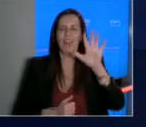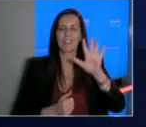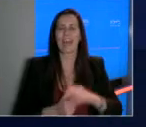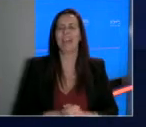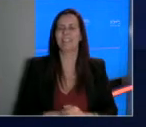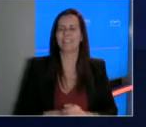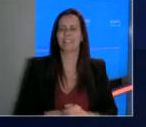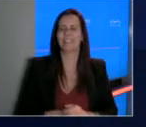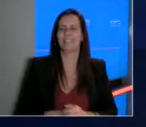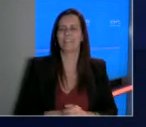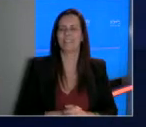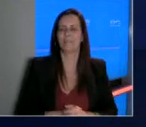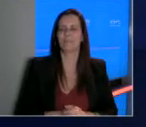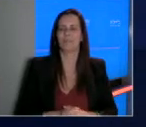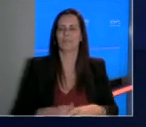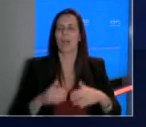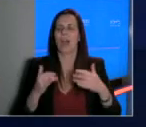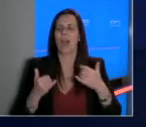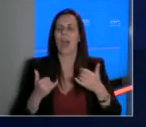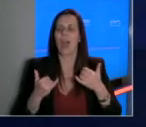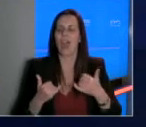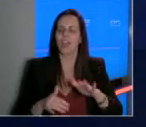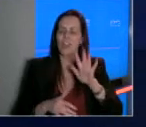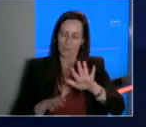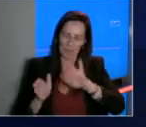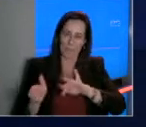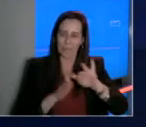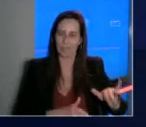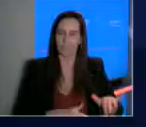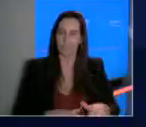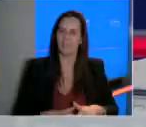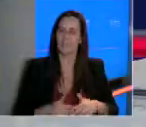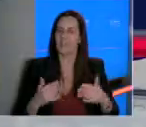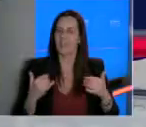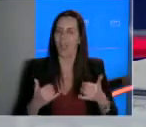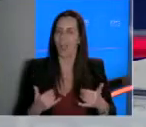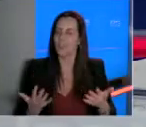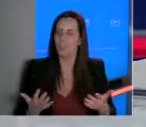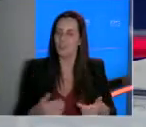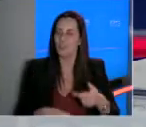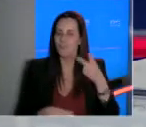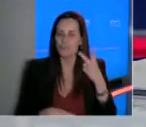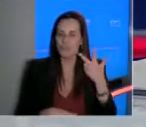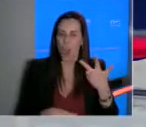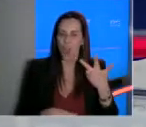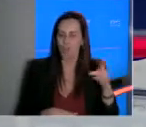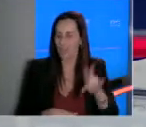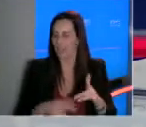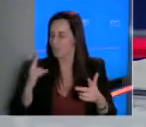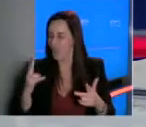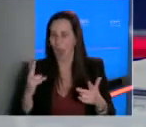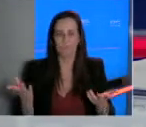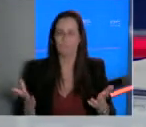תגידי לי משהו. אבל עכשיו נעזוב רגע את החמסות, כי החמסה נהייתה... שניים, שלוש נגד